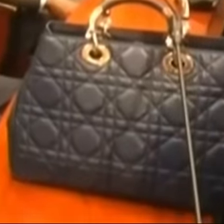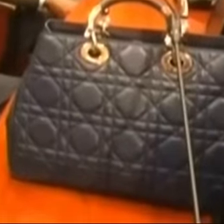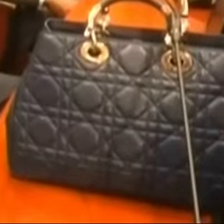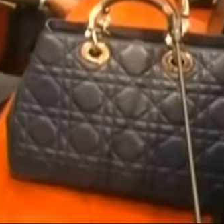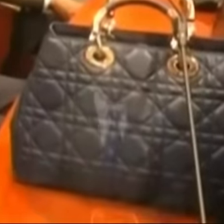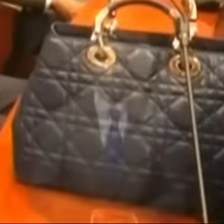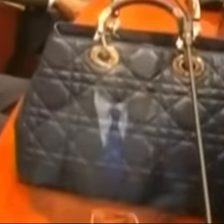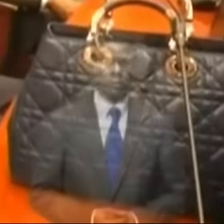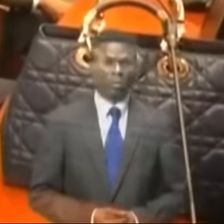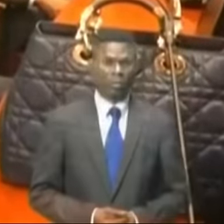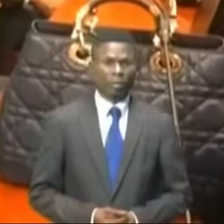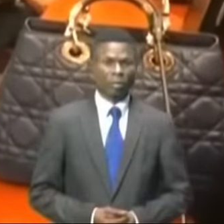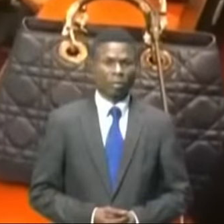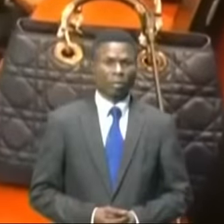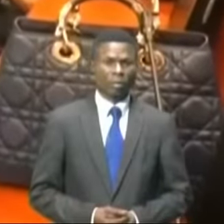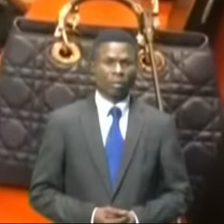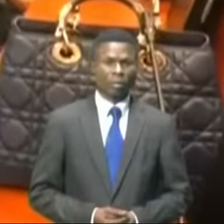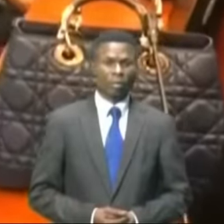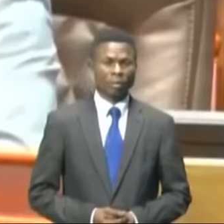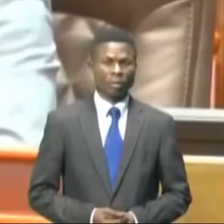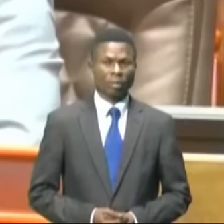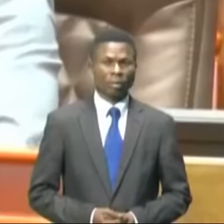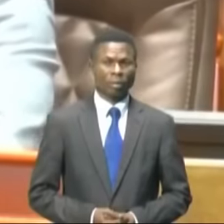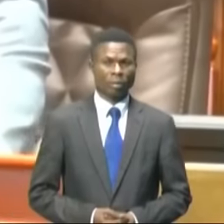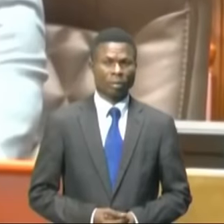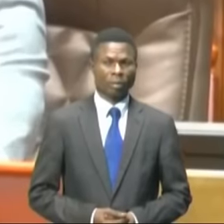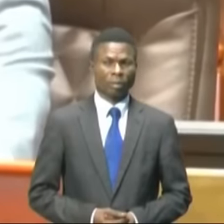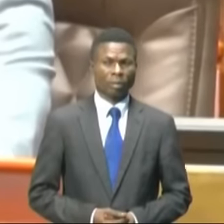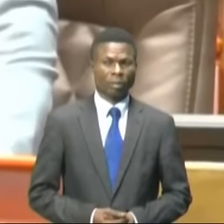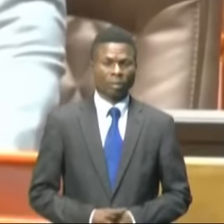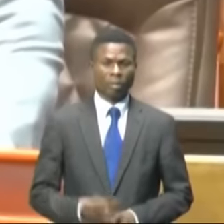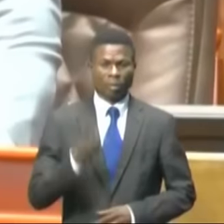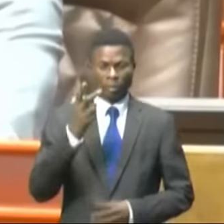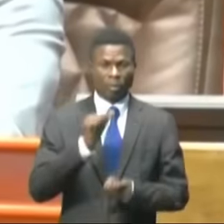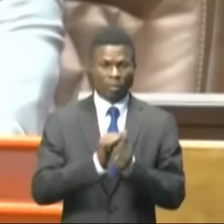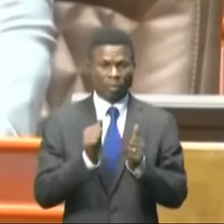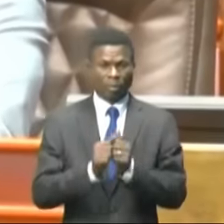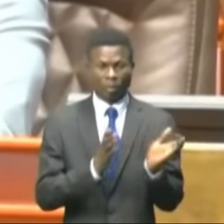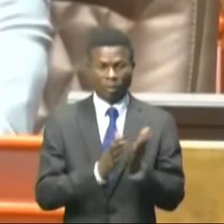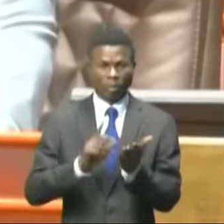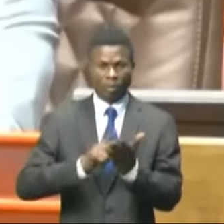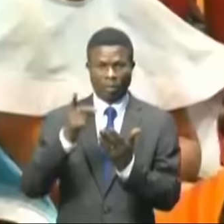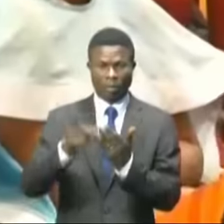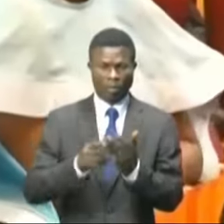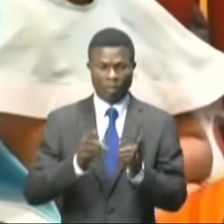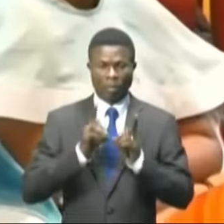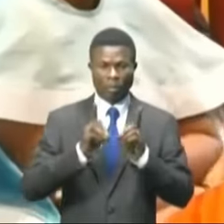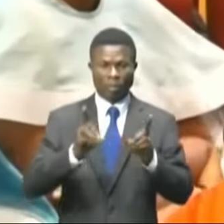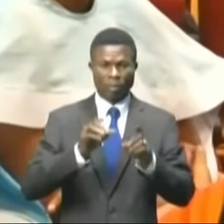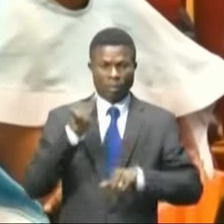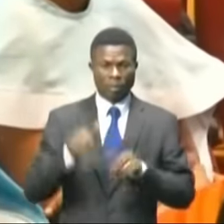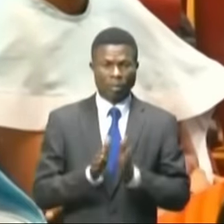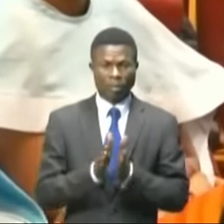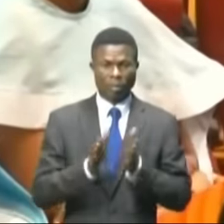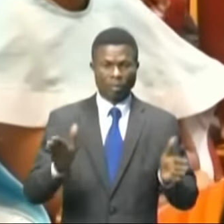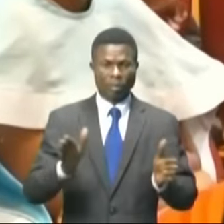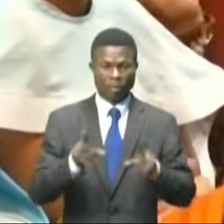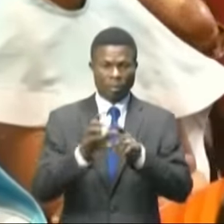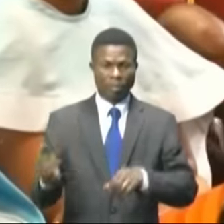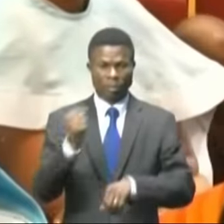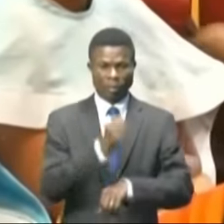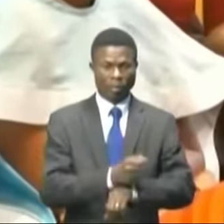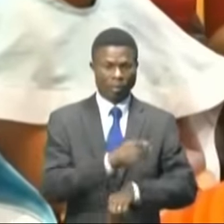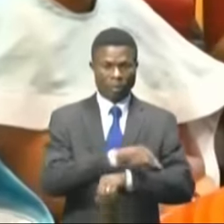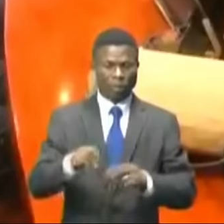secrétaire général de cette chambre, Jean Moukouala. Deux points étaient inscrits à l'ordre du jour, l'allocution du secrétaire général et l'installation